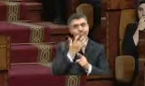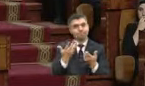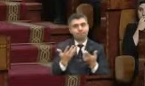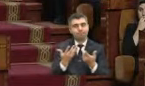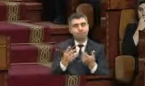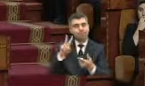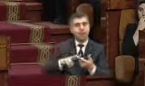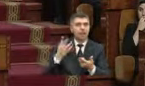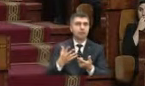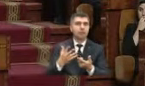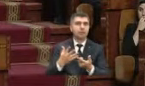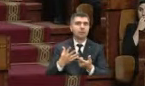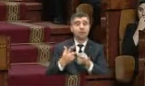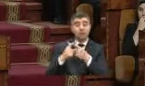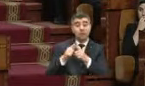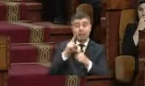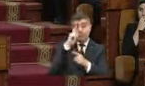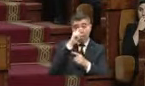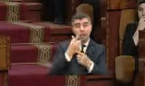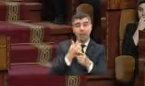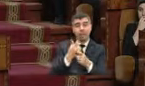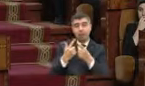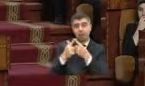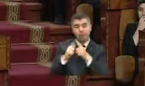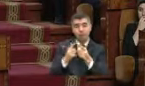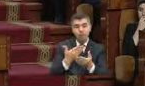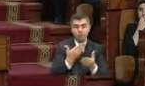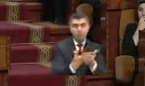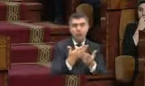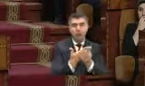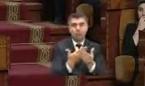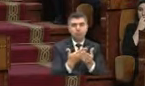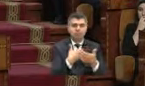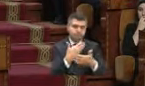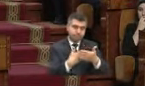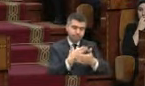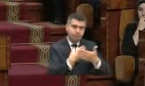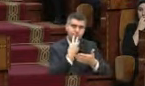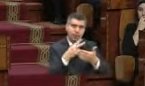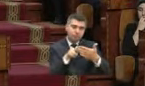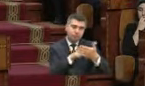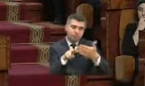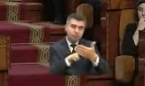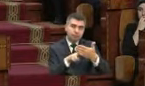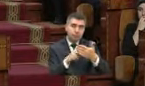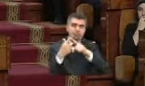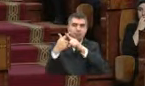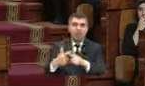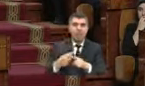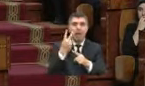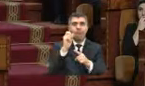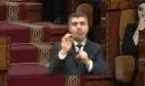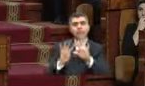أعطيتك أنا كنلاحظ من خلال تفحص الوثائق المقدمة لنا في المشروع تاع الميزانية تاع 2019 تنلاحظ أن